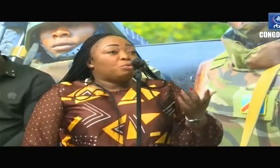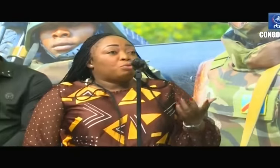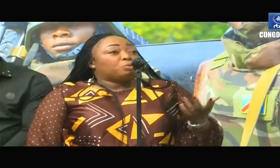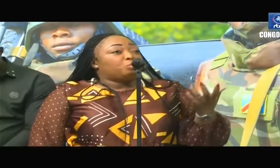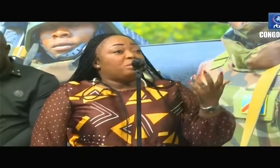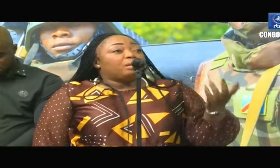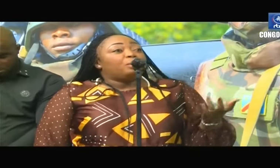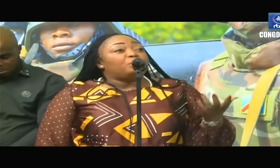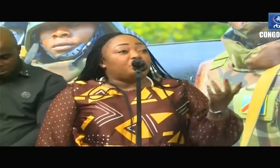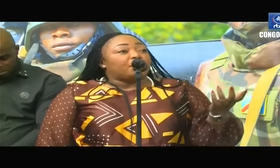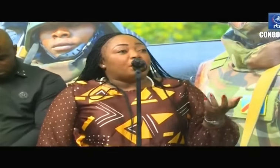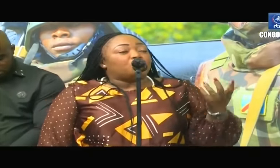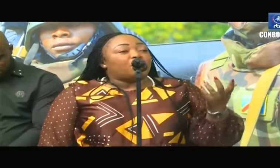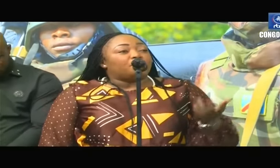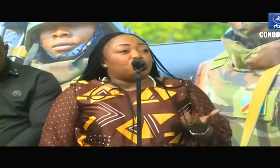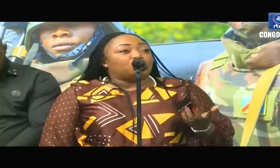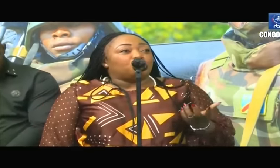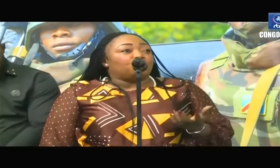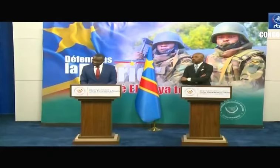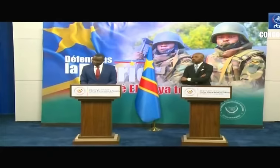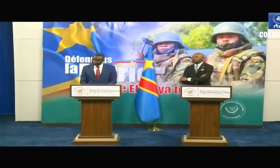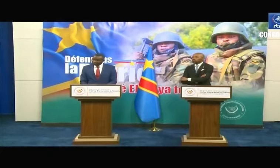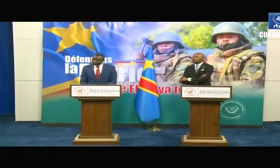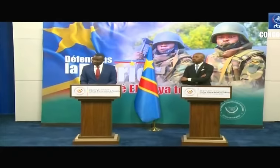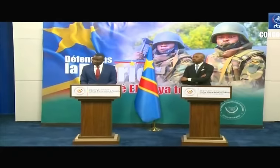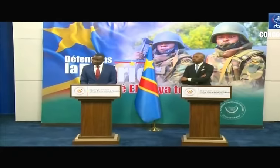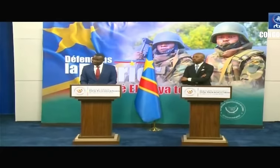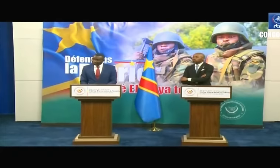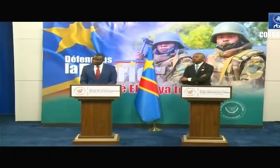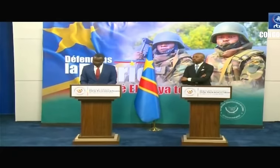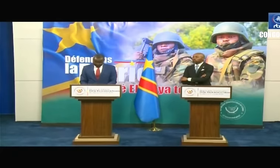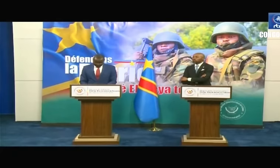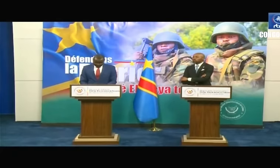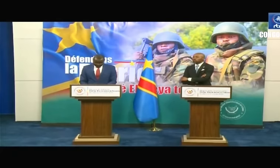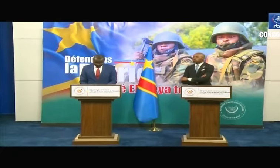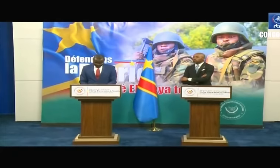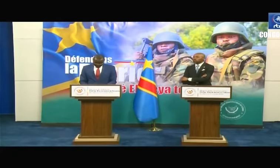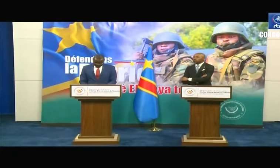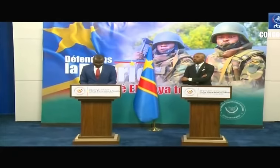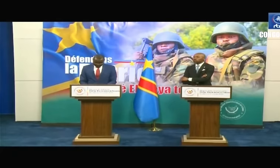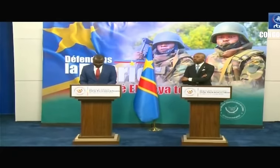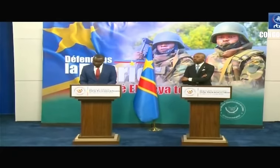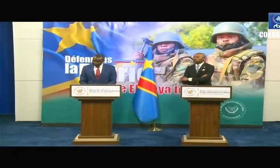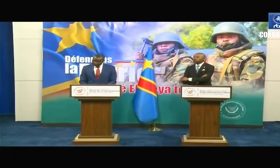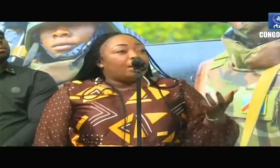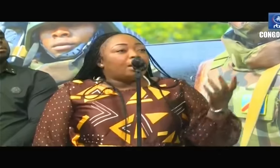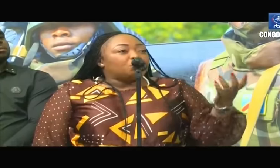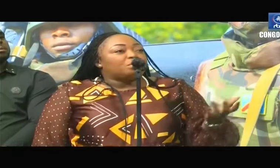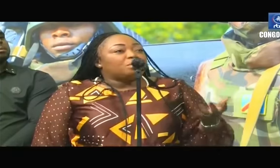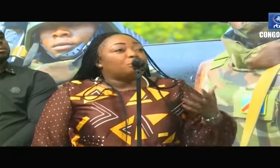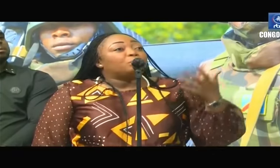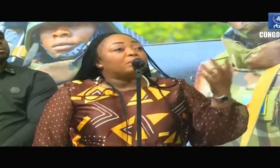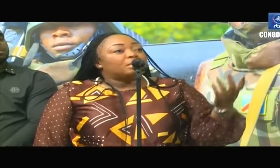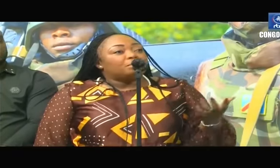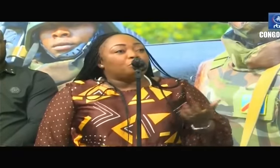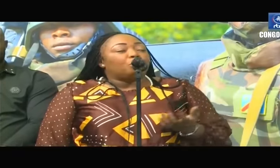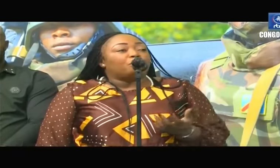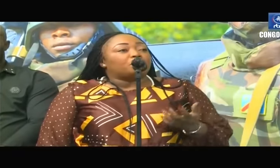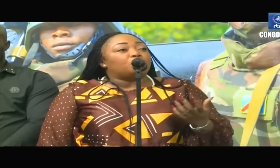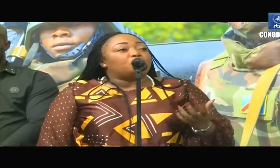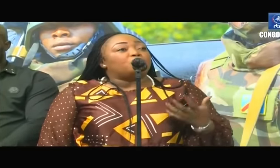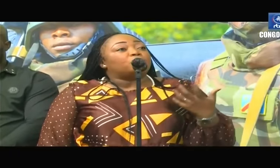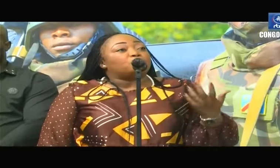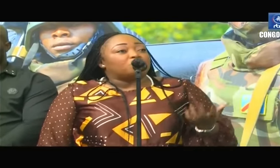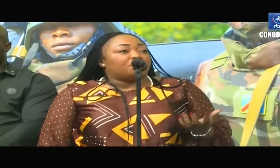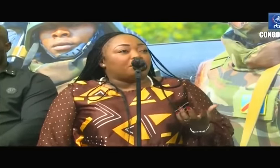gouvernement. Aujourd'hui, il y a eu libération à la prison de Ndolo des adeptes de Némoin Dantémi et de Mukungu Bilé, hier accusés de tentative de renverser